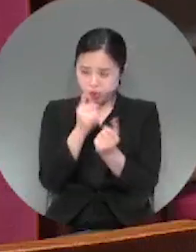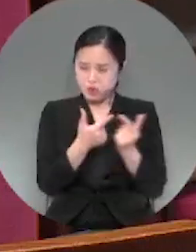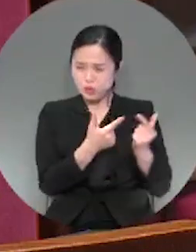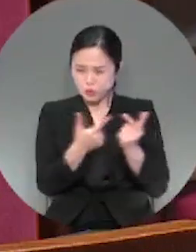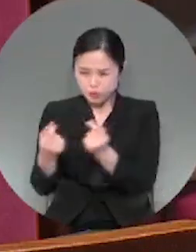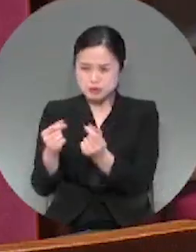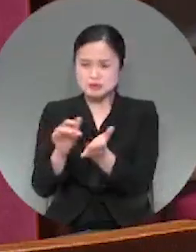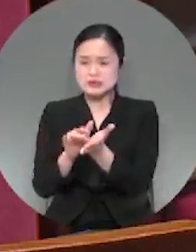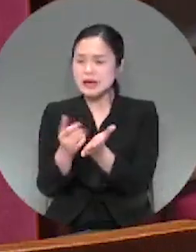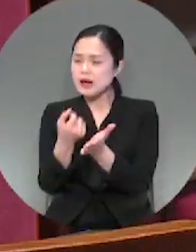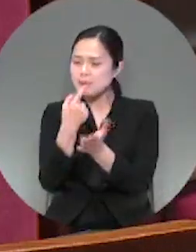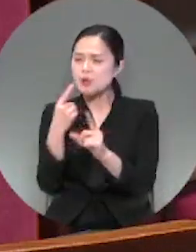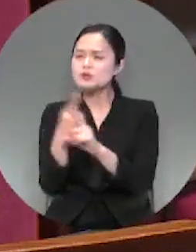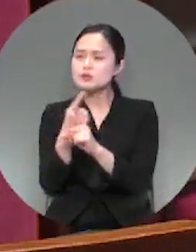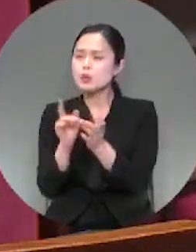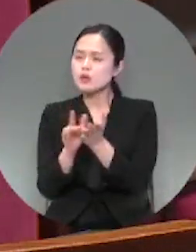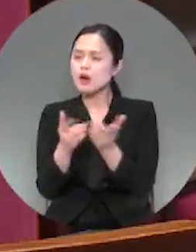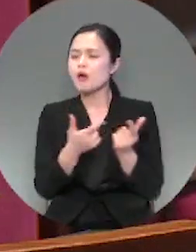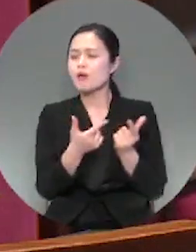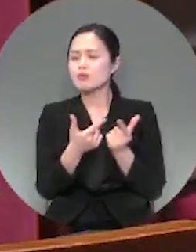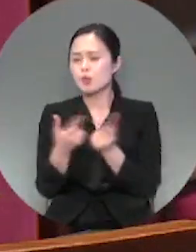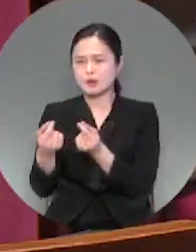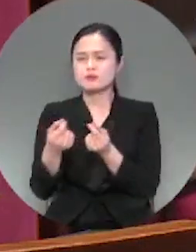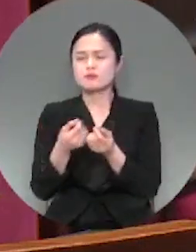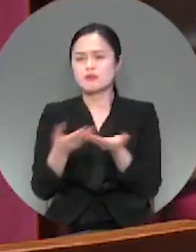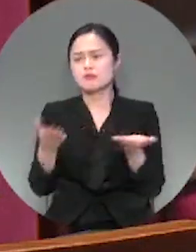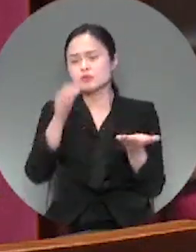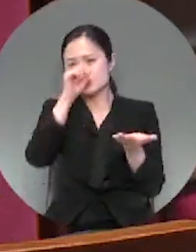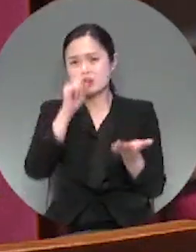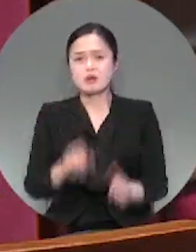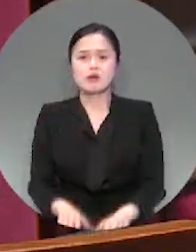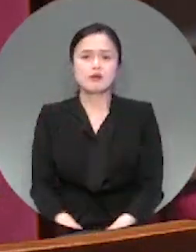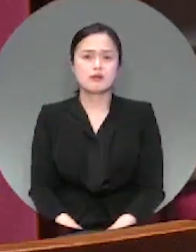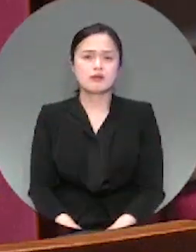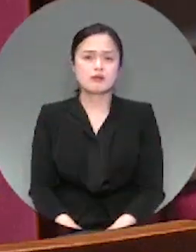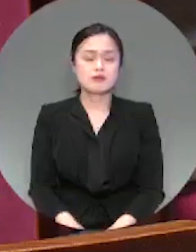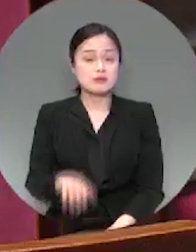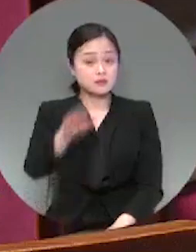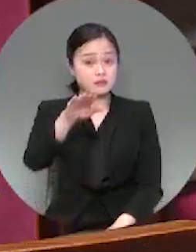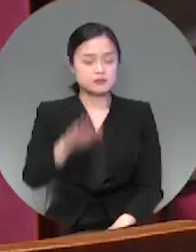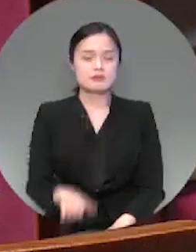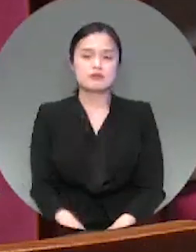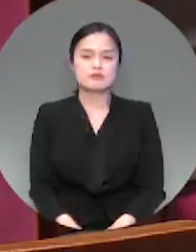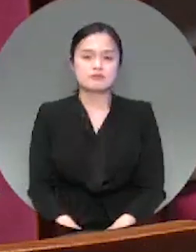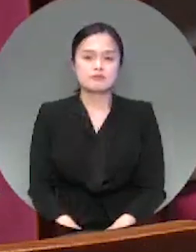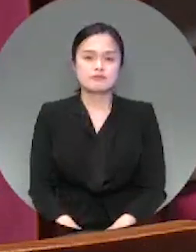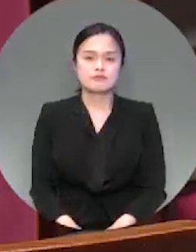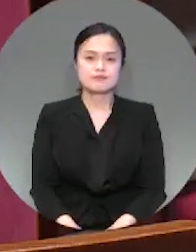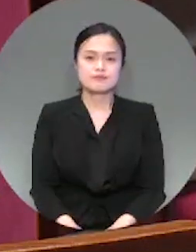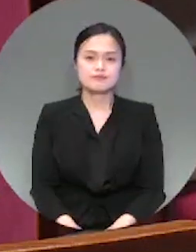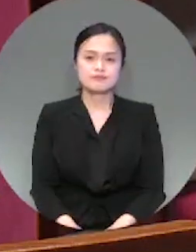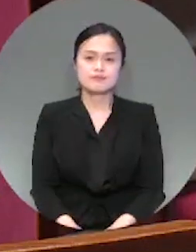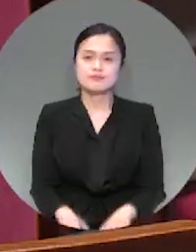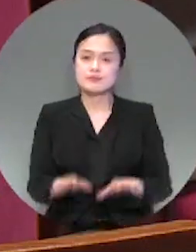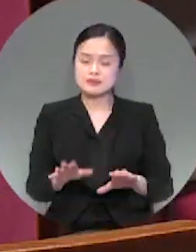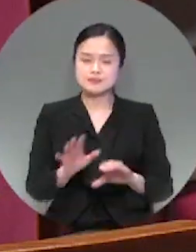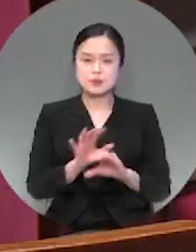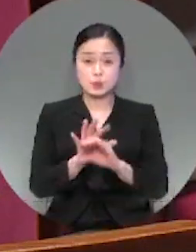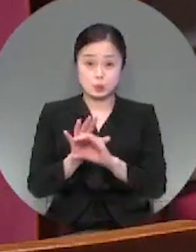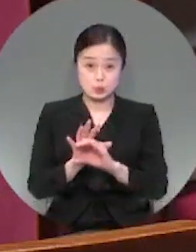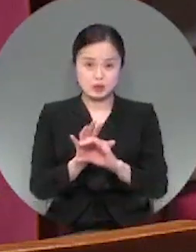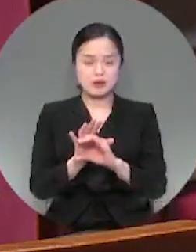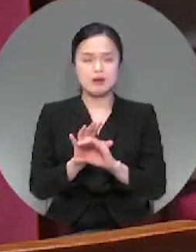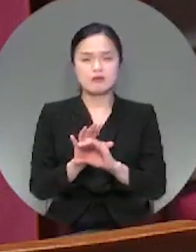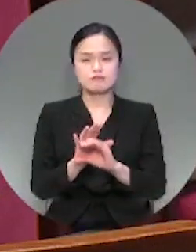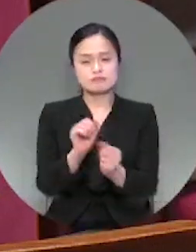드리냐면 저희가 이제 제도를 마련하고 절차를 마련해가는 과정인데 그 과정에서 최소한